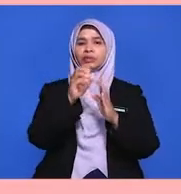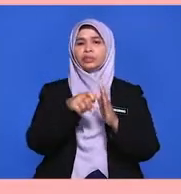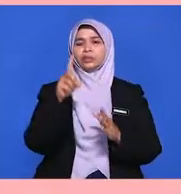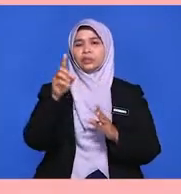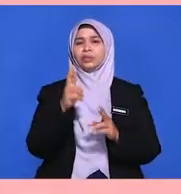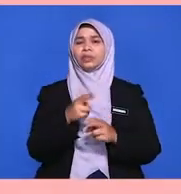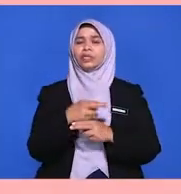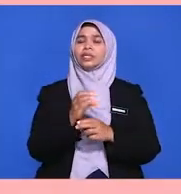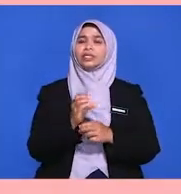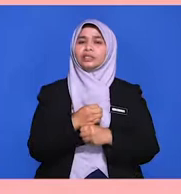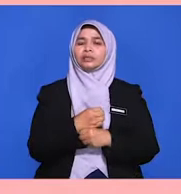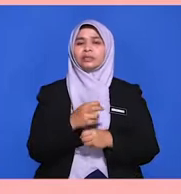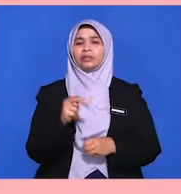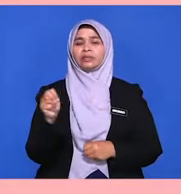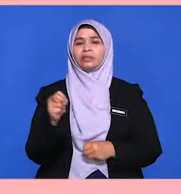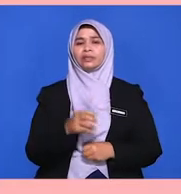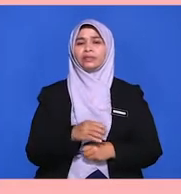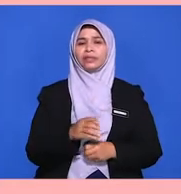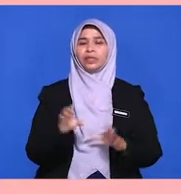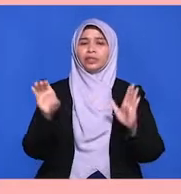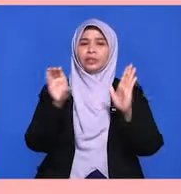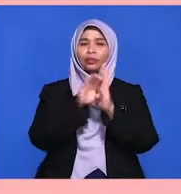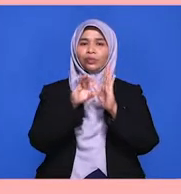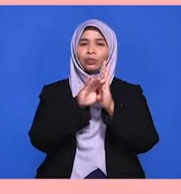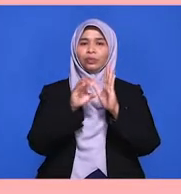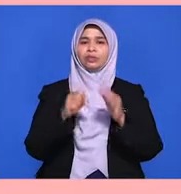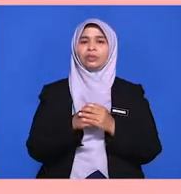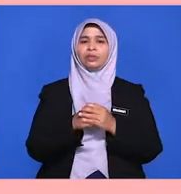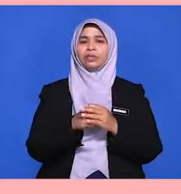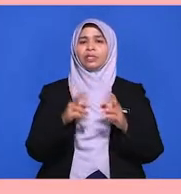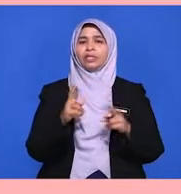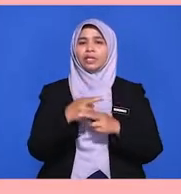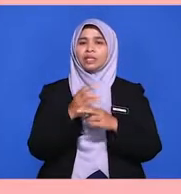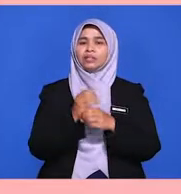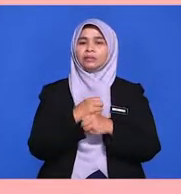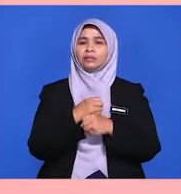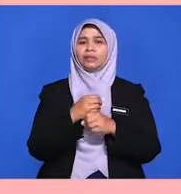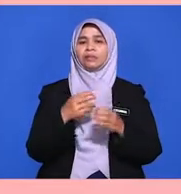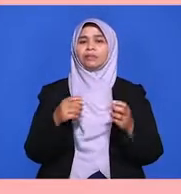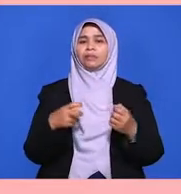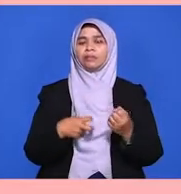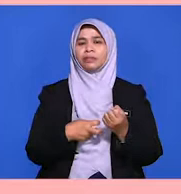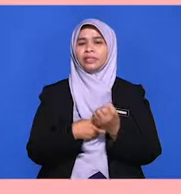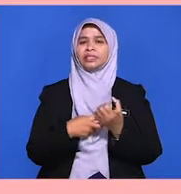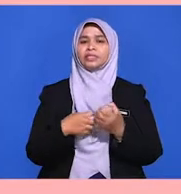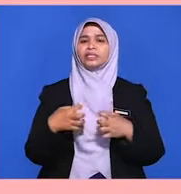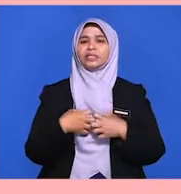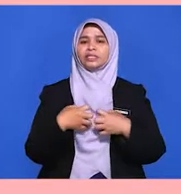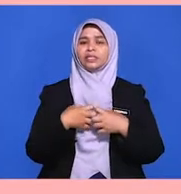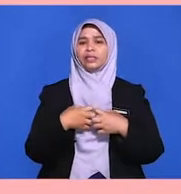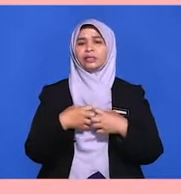ciptaan. Contohnya, reka ciptaan mesin pengurai daun